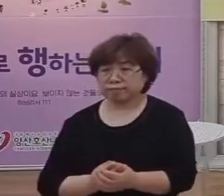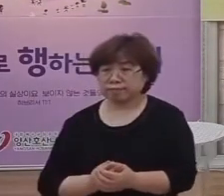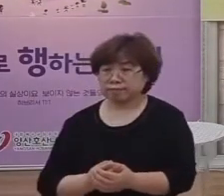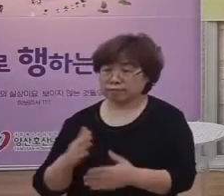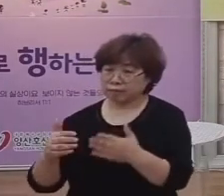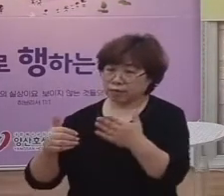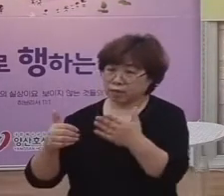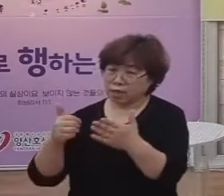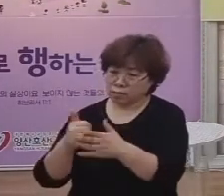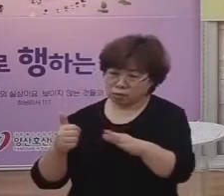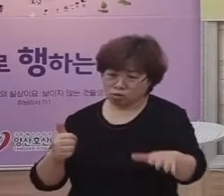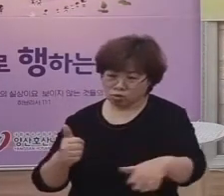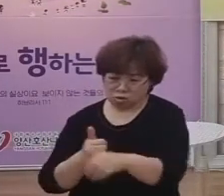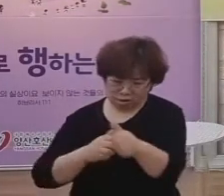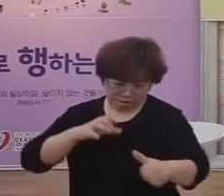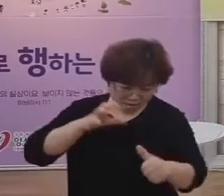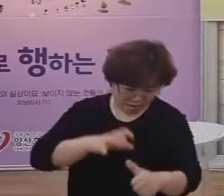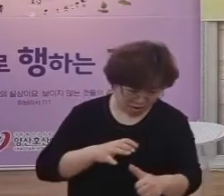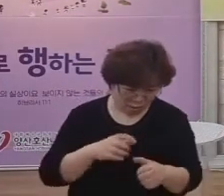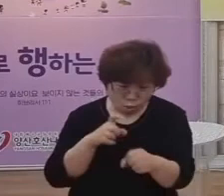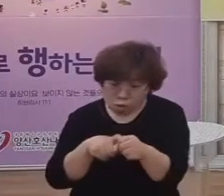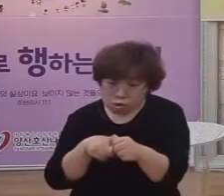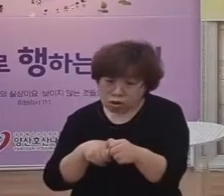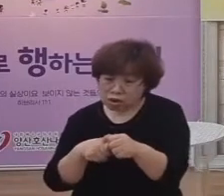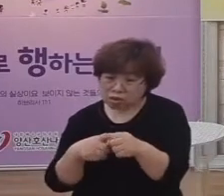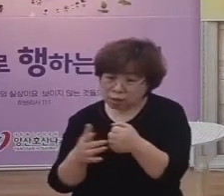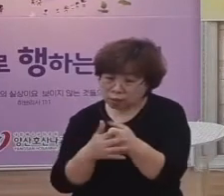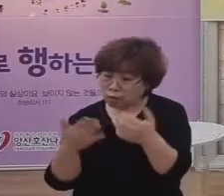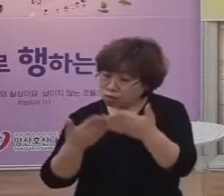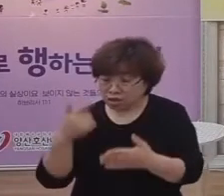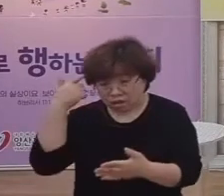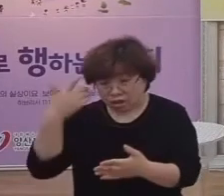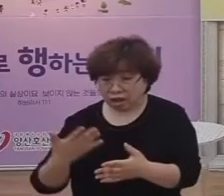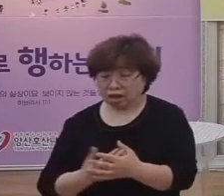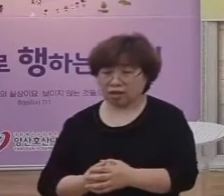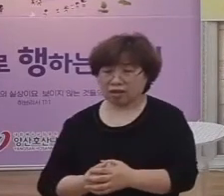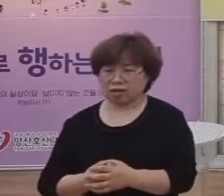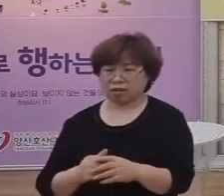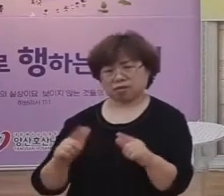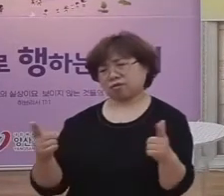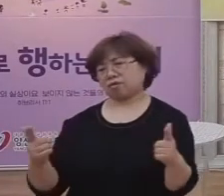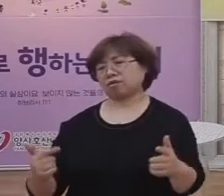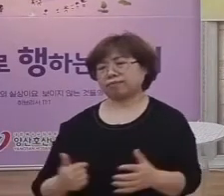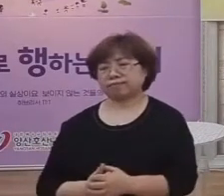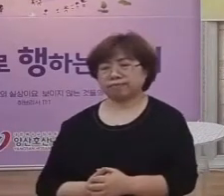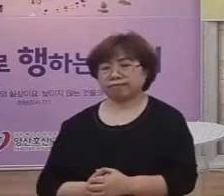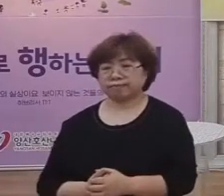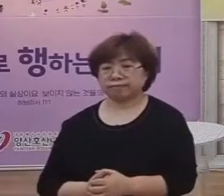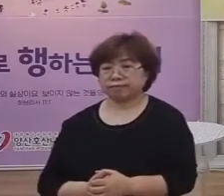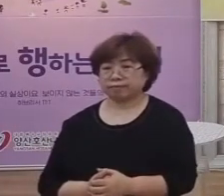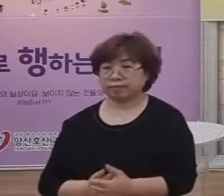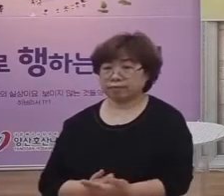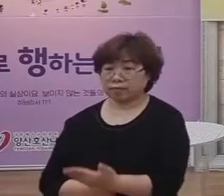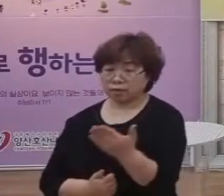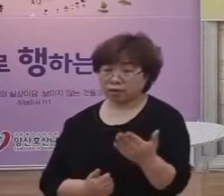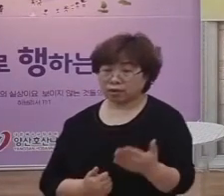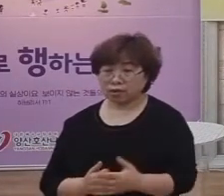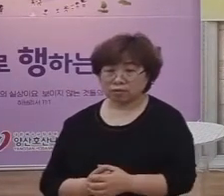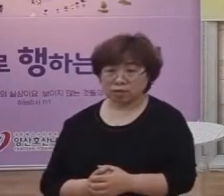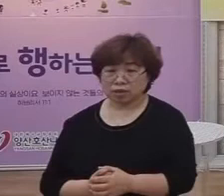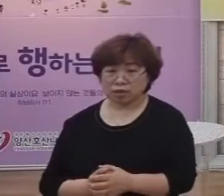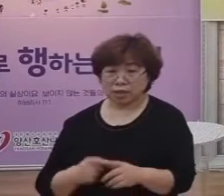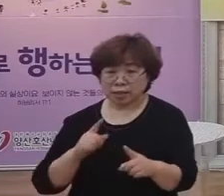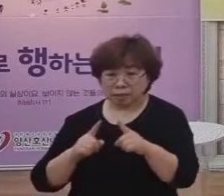우리를 이렇게 얽매이기 위해서 주셨을까요? 그렇지 않습니다. 여러분, 저는 이